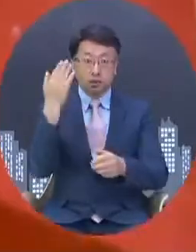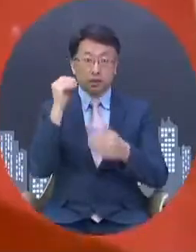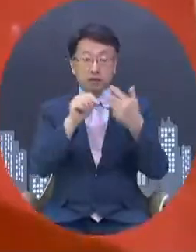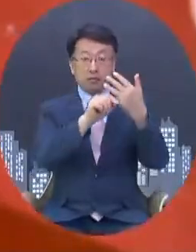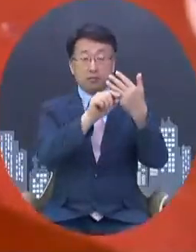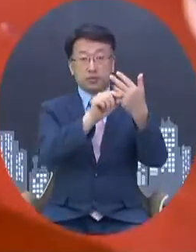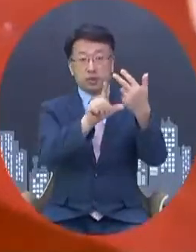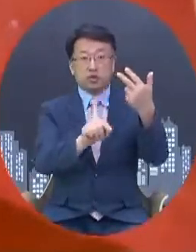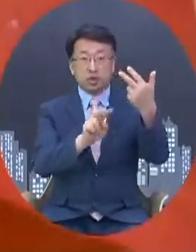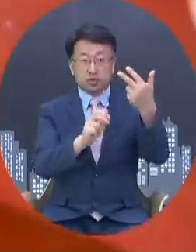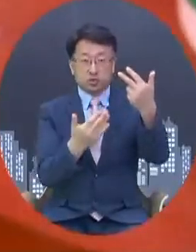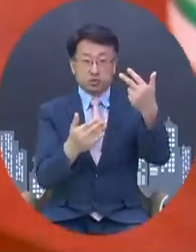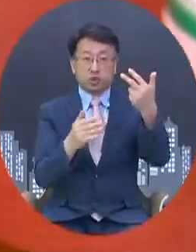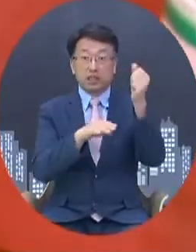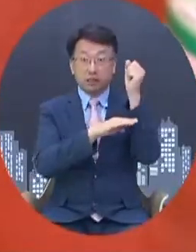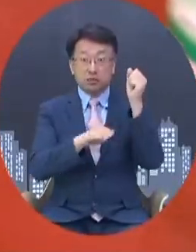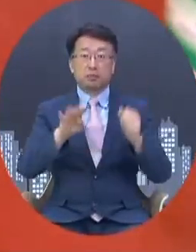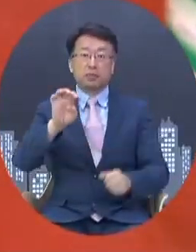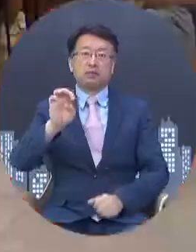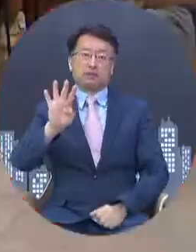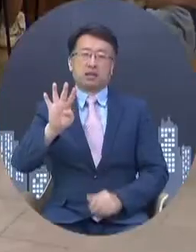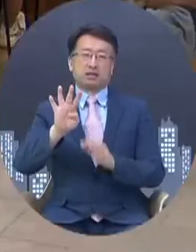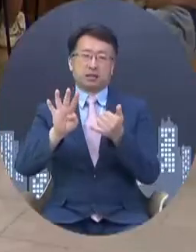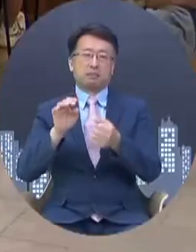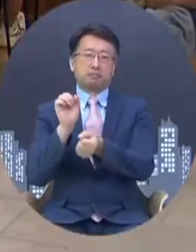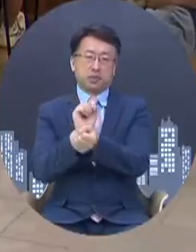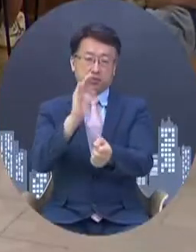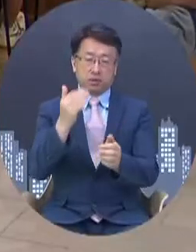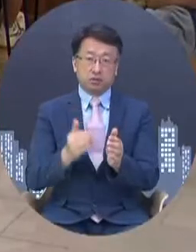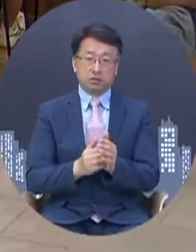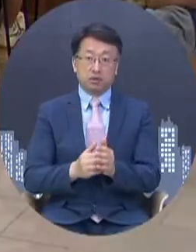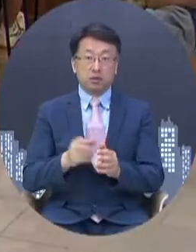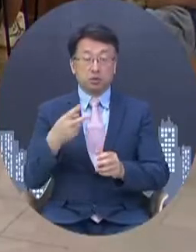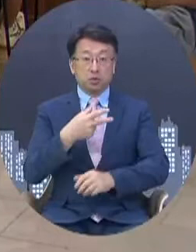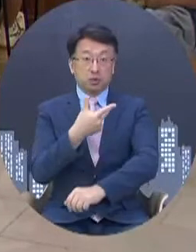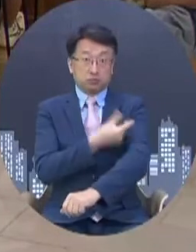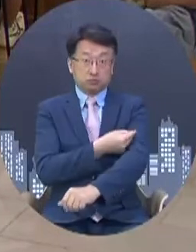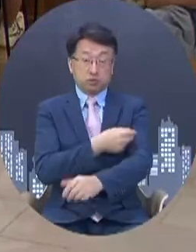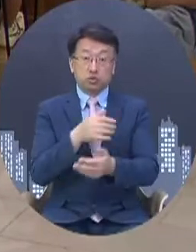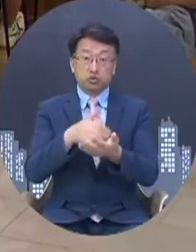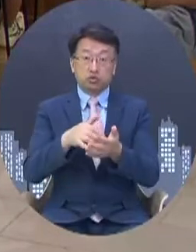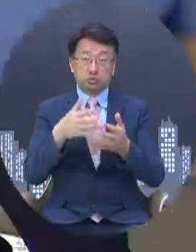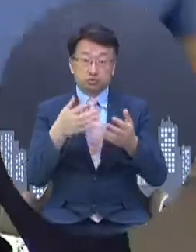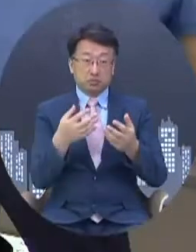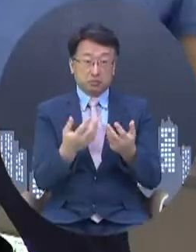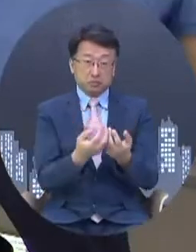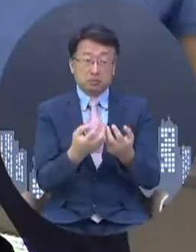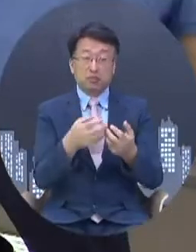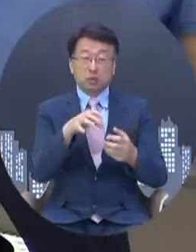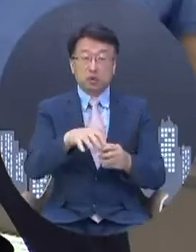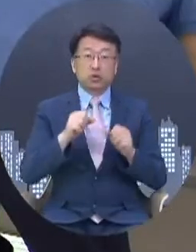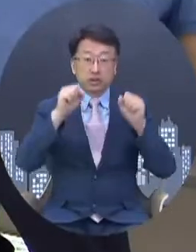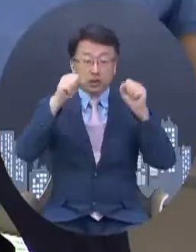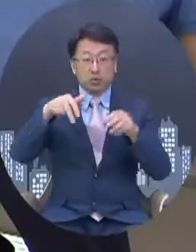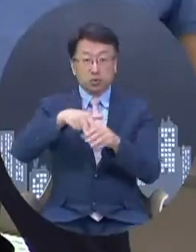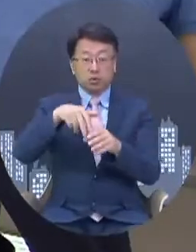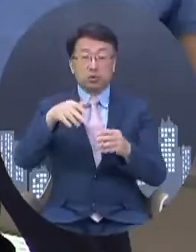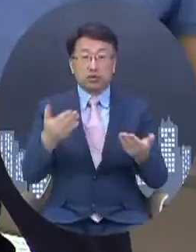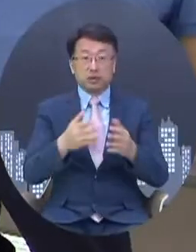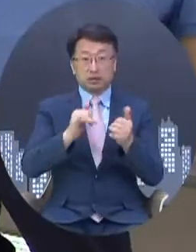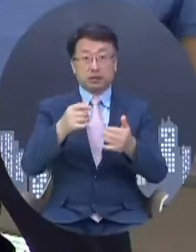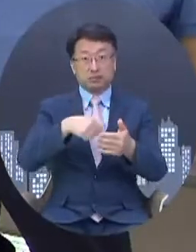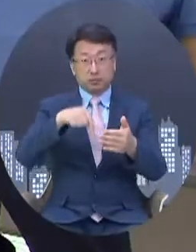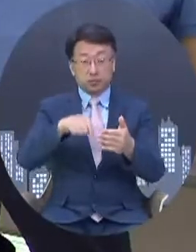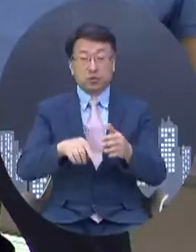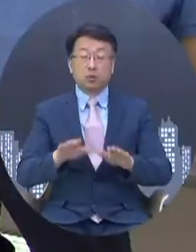기준 44명입니다. 한편 경남 자율접종 대상자인 다중이용시설과 체육, 종교시설 종사자